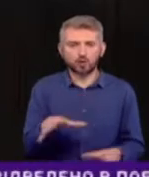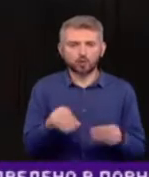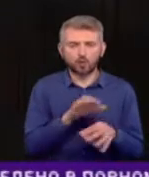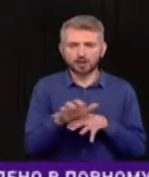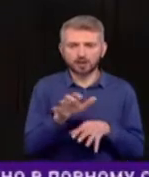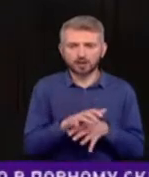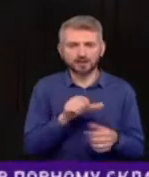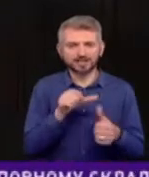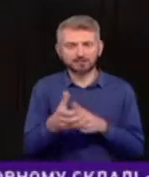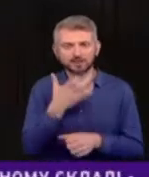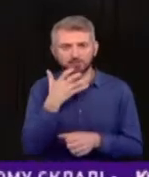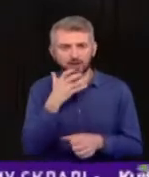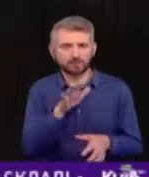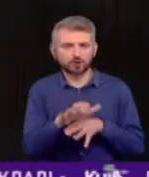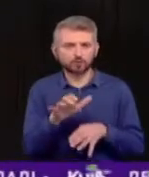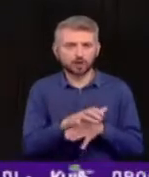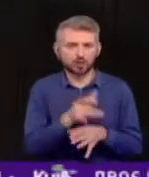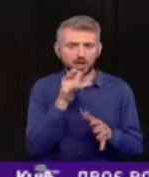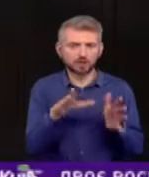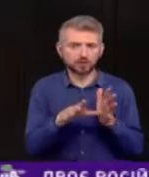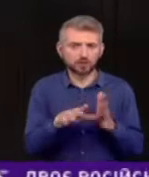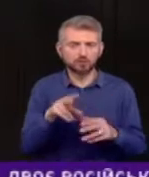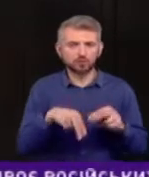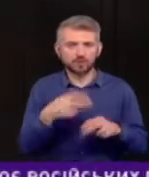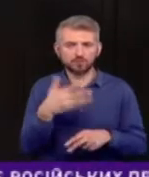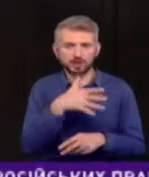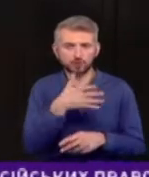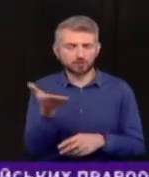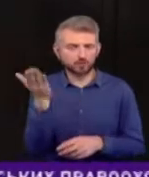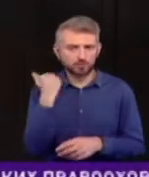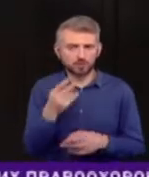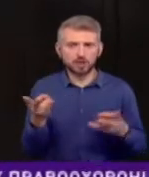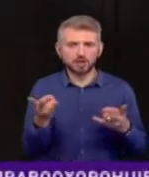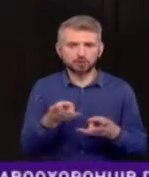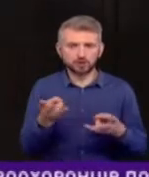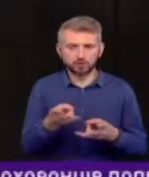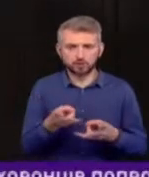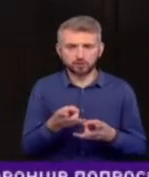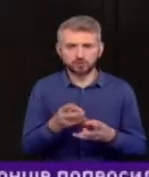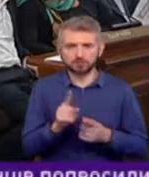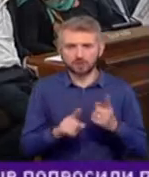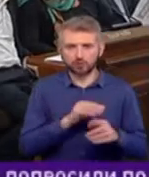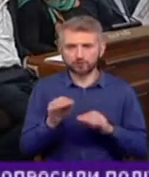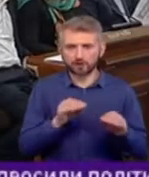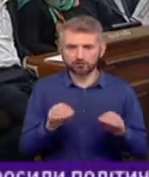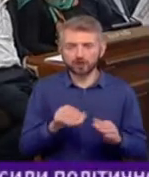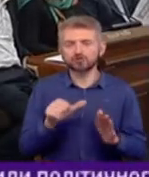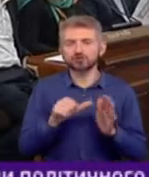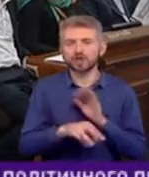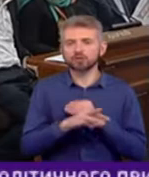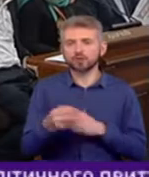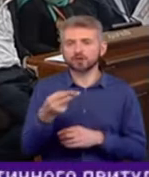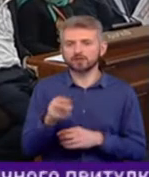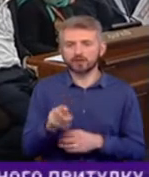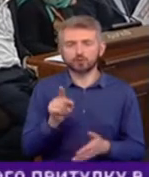електричну енергію. Вони також будувалися вже 50 років тому, потребують переоснащення. 60 мільйонів